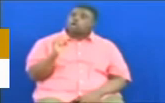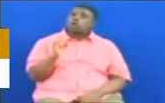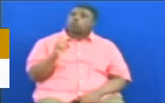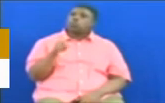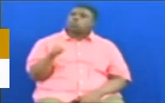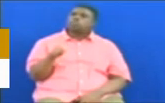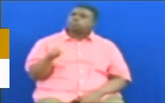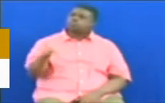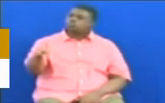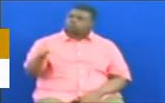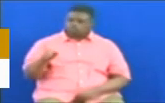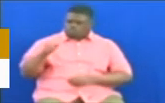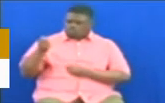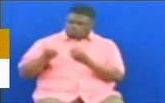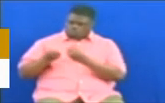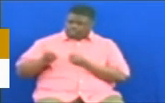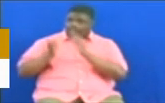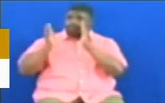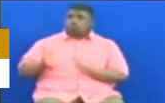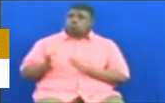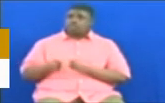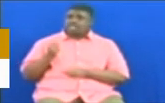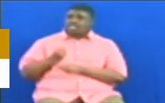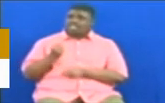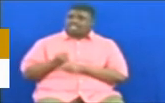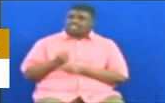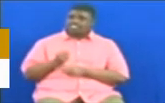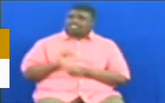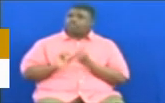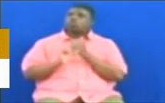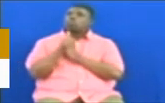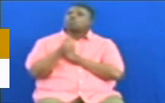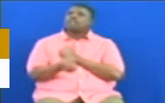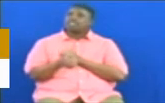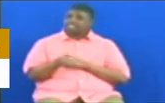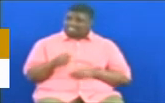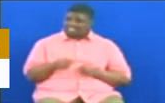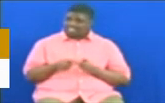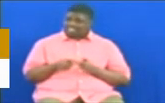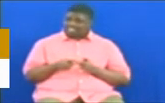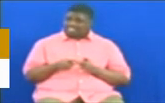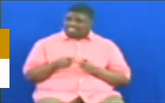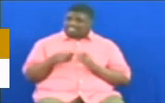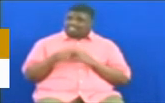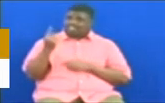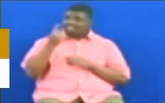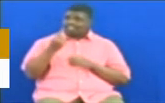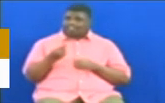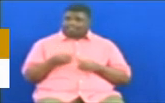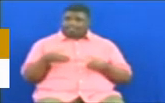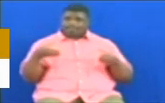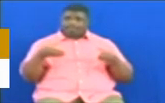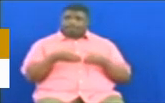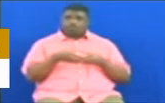huyu mkurugenzi mkuu wa mamlaka anapewa kazi ya kurepresent the United Republic in meetings relating to